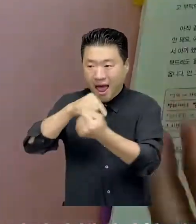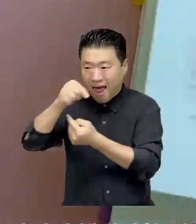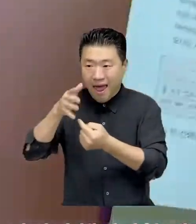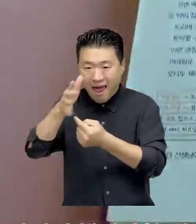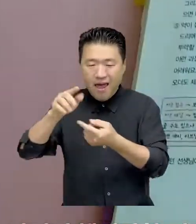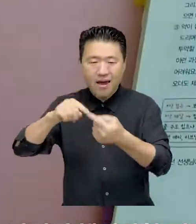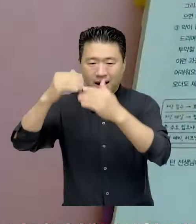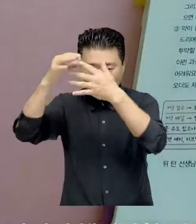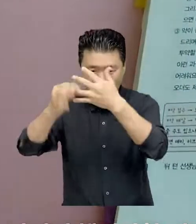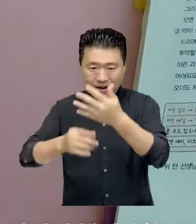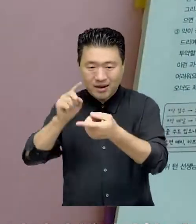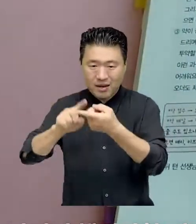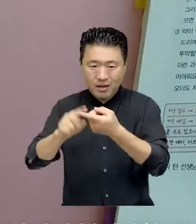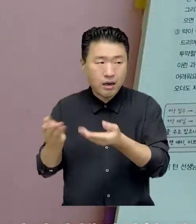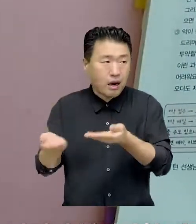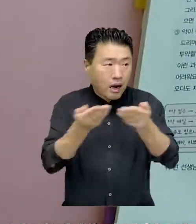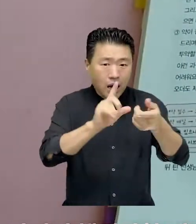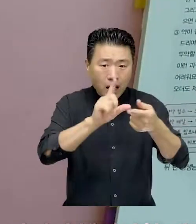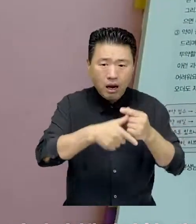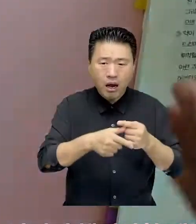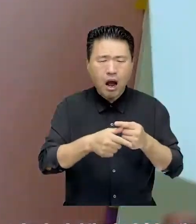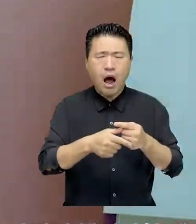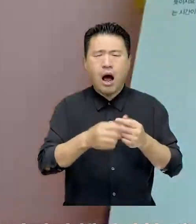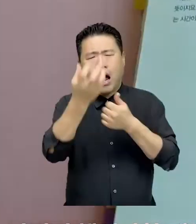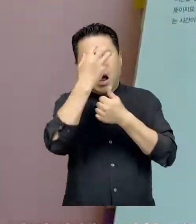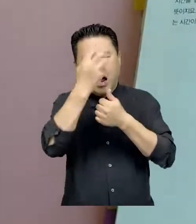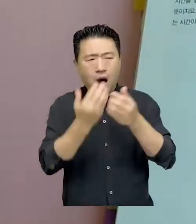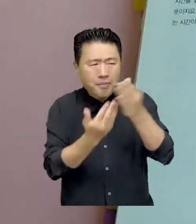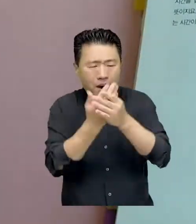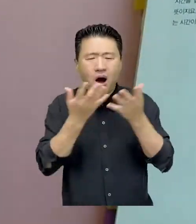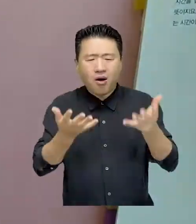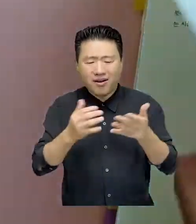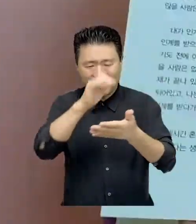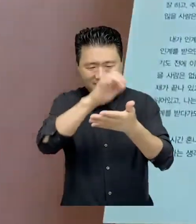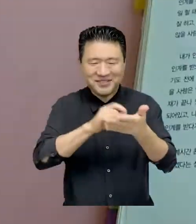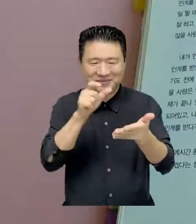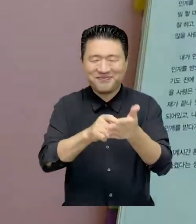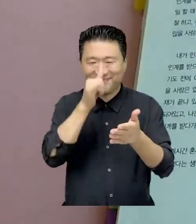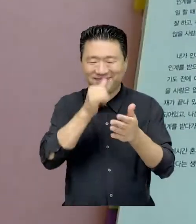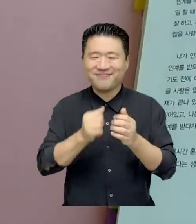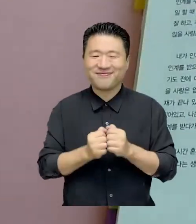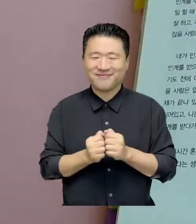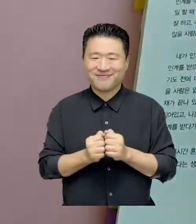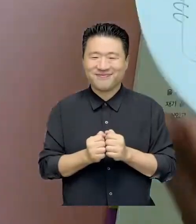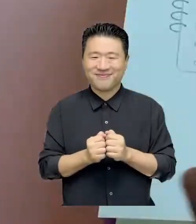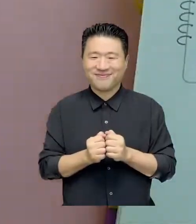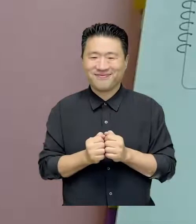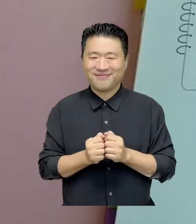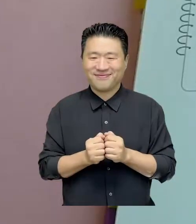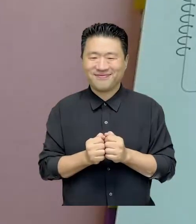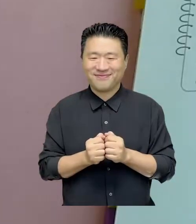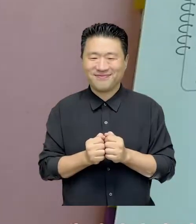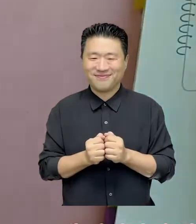나머지 행정사항 때문에 인계 시간에 혼날 수 있는 일들, 그런 것도 적어보았습니다.